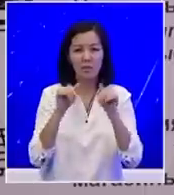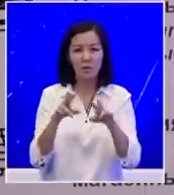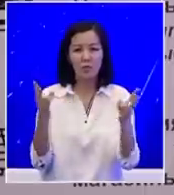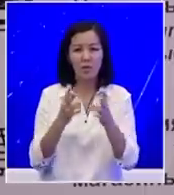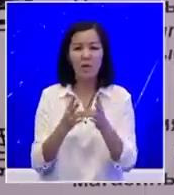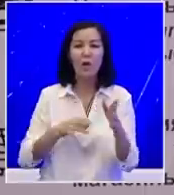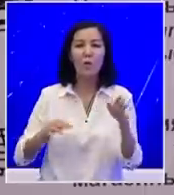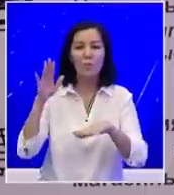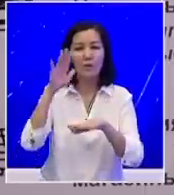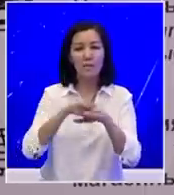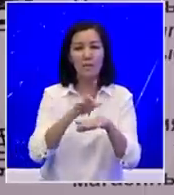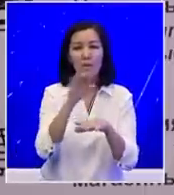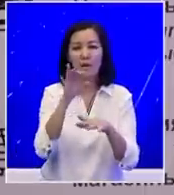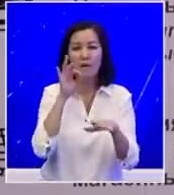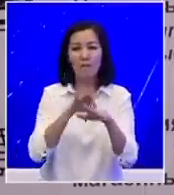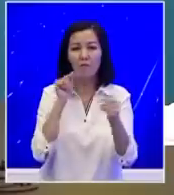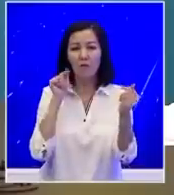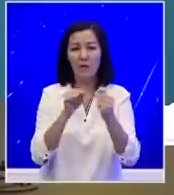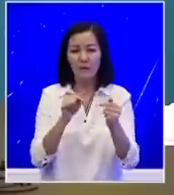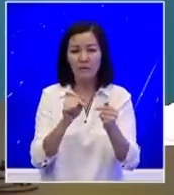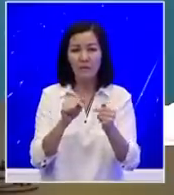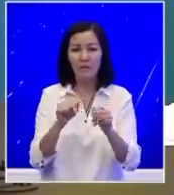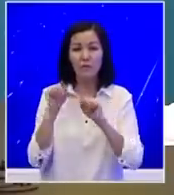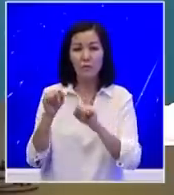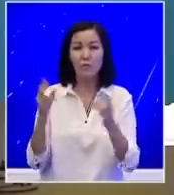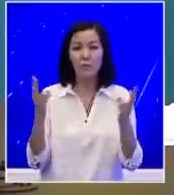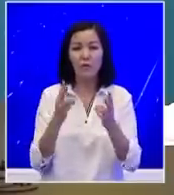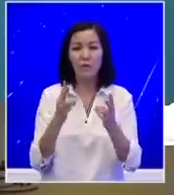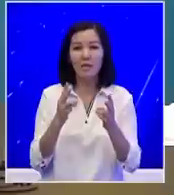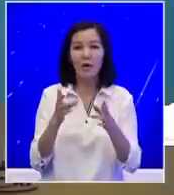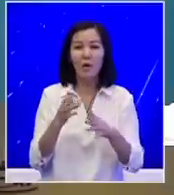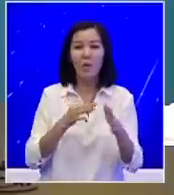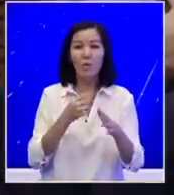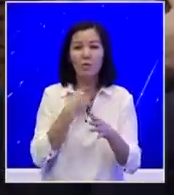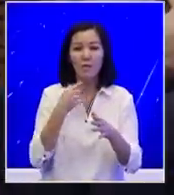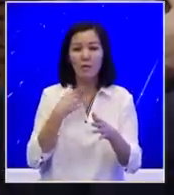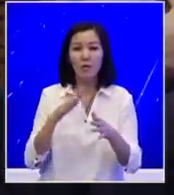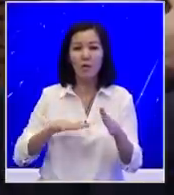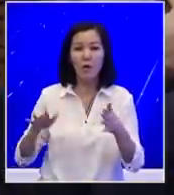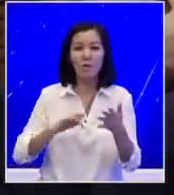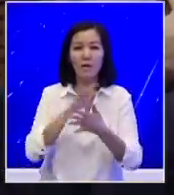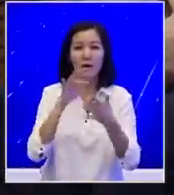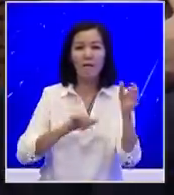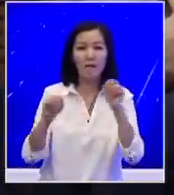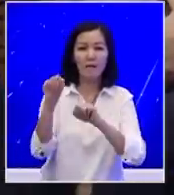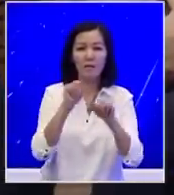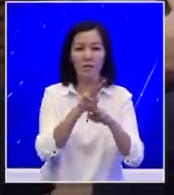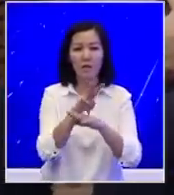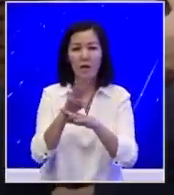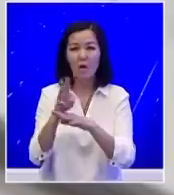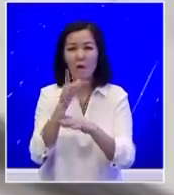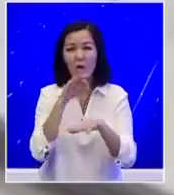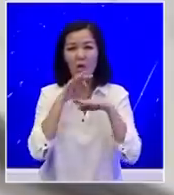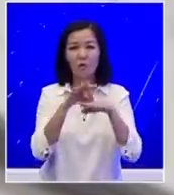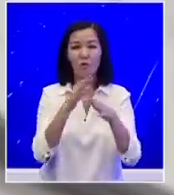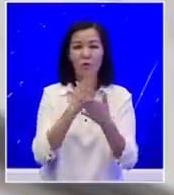соңында өңір басшысы коронавируспен күреске бір кісідей жұмылуға шақырды. Облыс орталығы ғана емес, аудан қалаларда зарарсыздандыру жұмыстары уақытылы